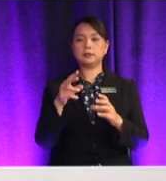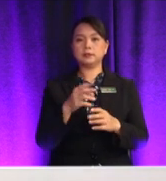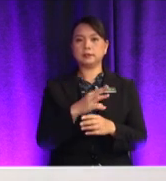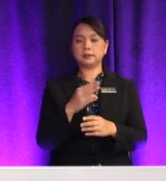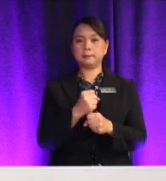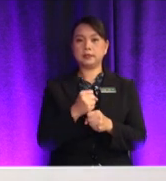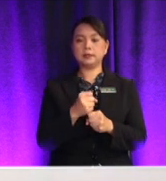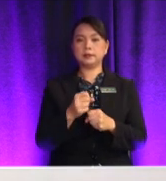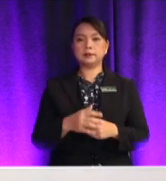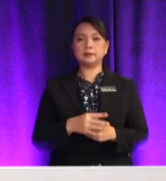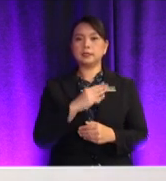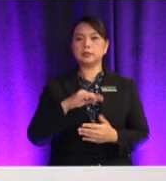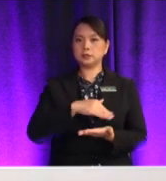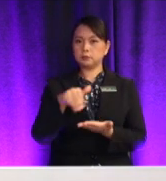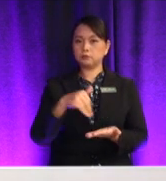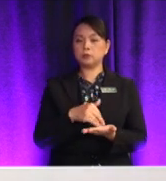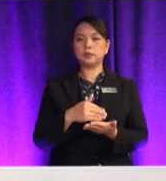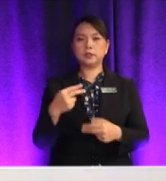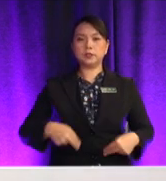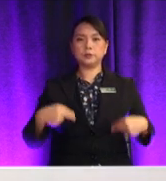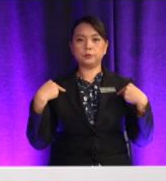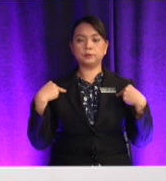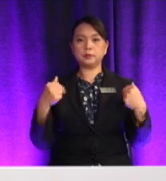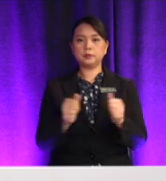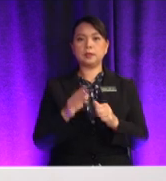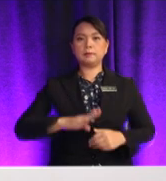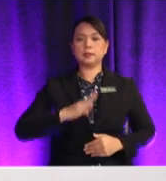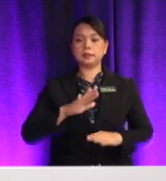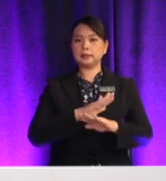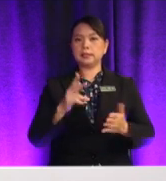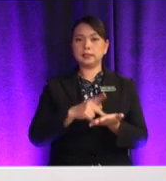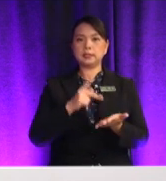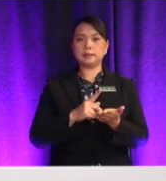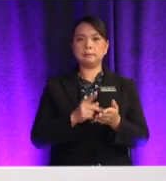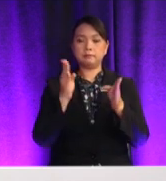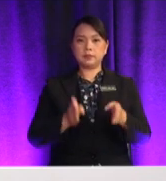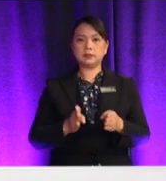bersyukur dan bangga tanpa mengira agama, bangsa, budaya dan bahasa.